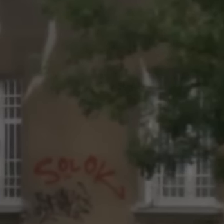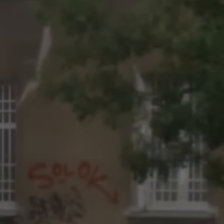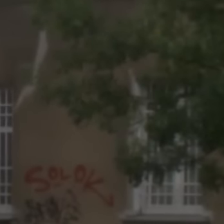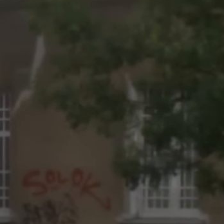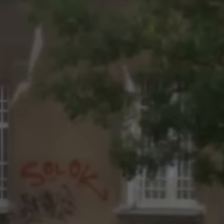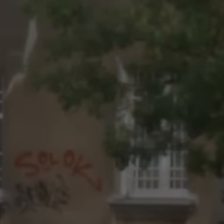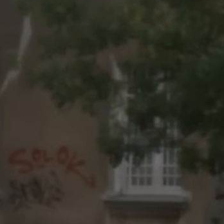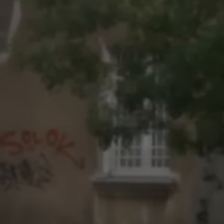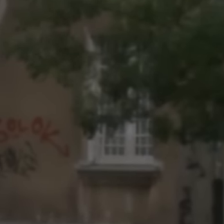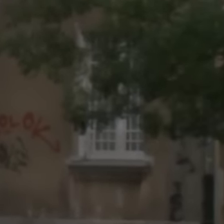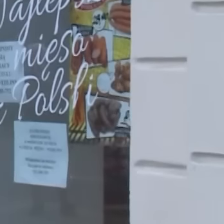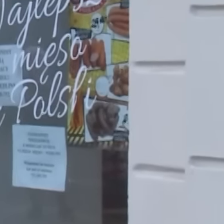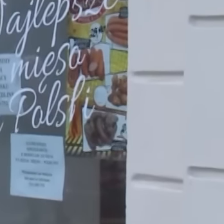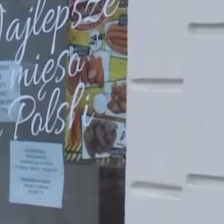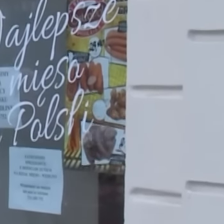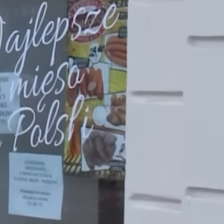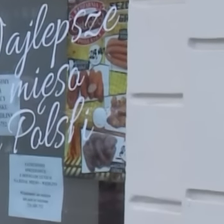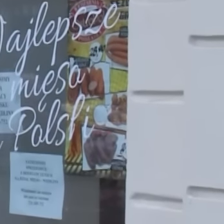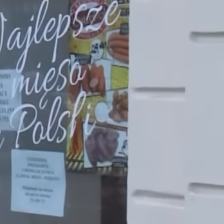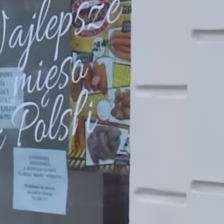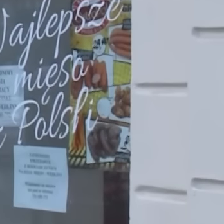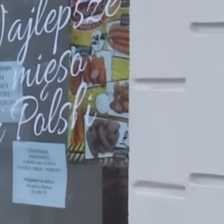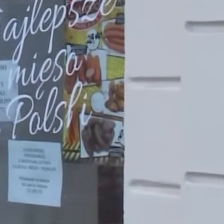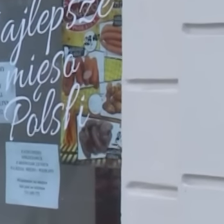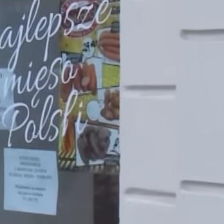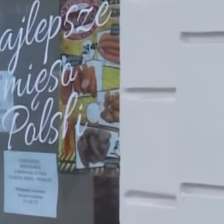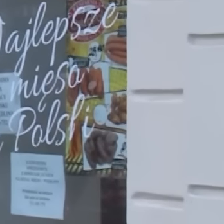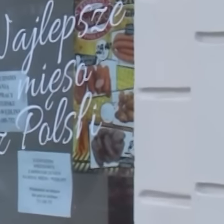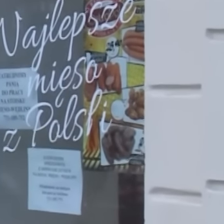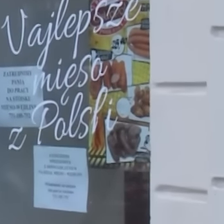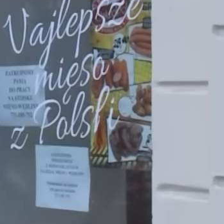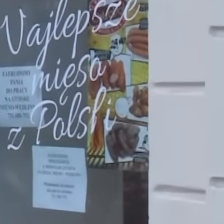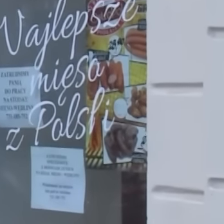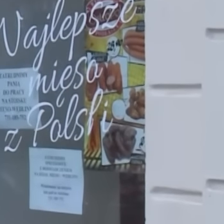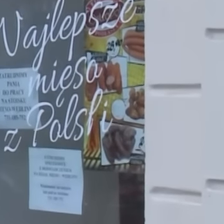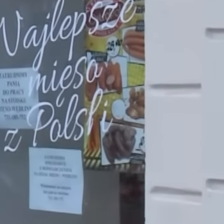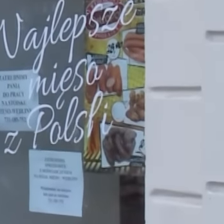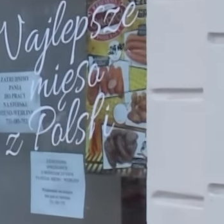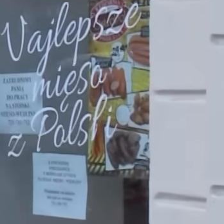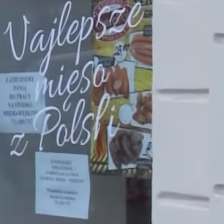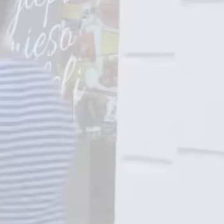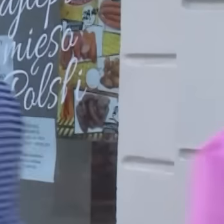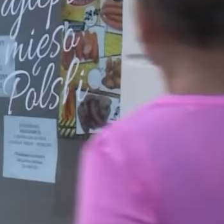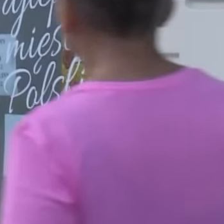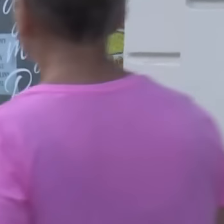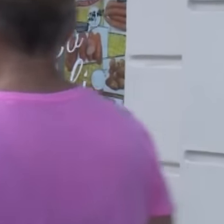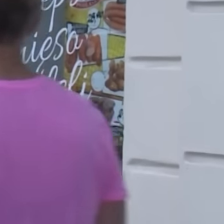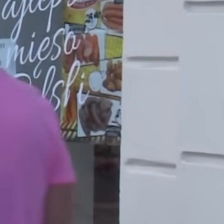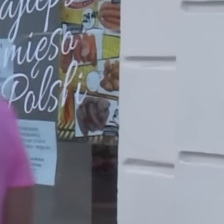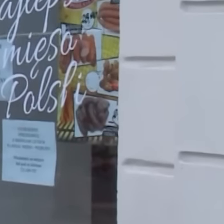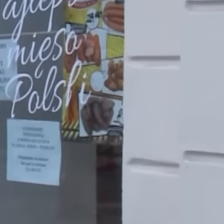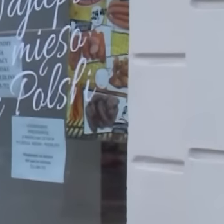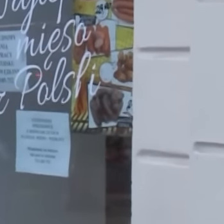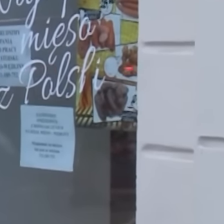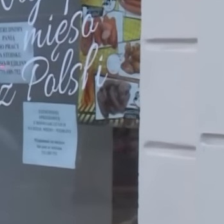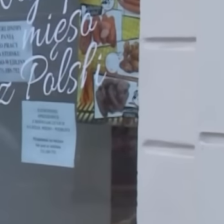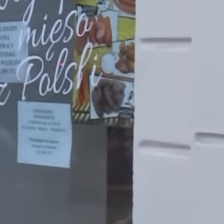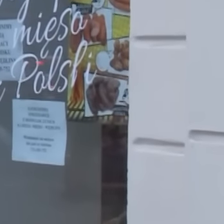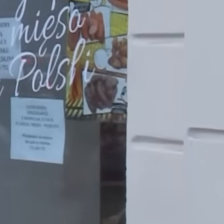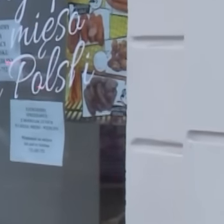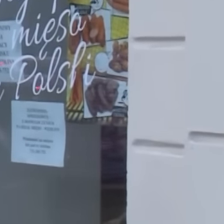żeby spokój był u nas. Tusk robi wszystko na odwrót. Mówi inaczej, robi inaczej. Że oni bronili siebie